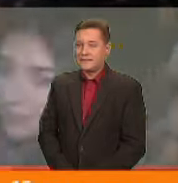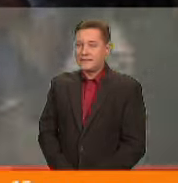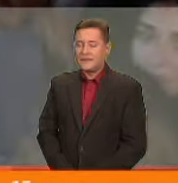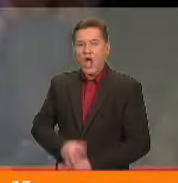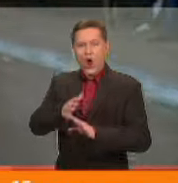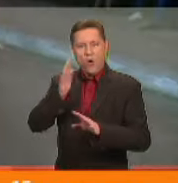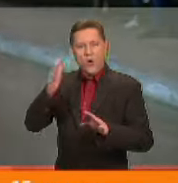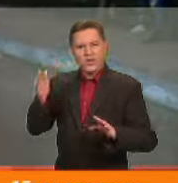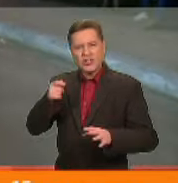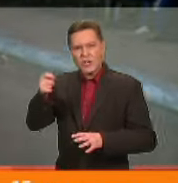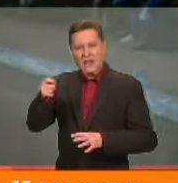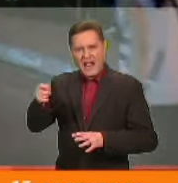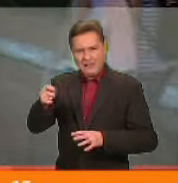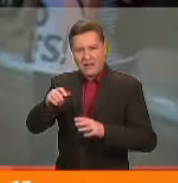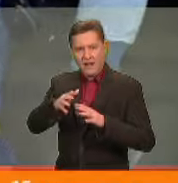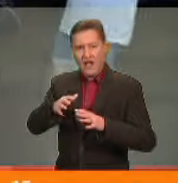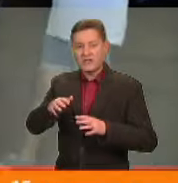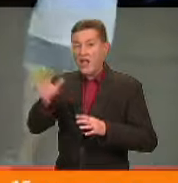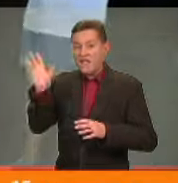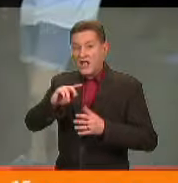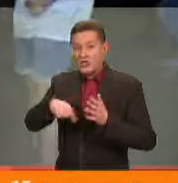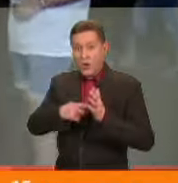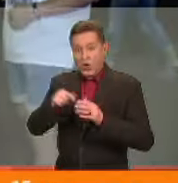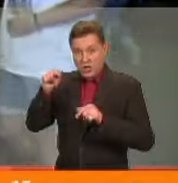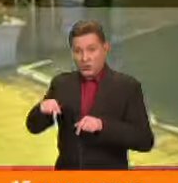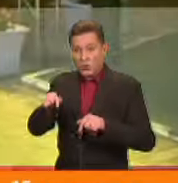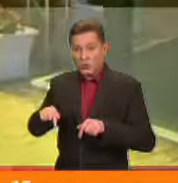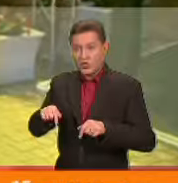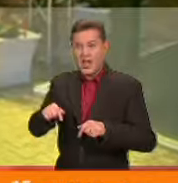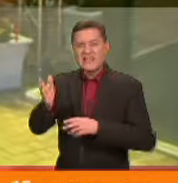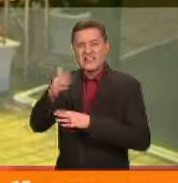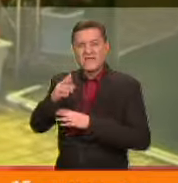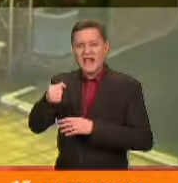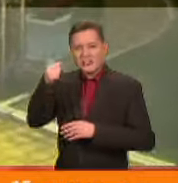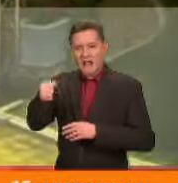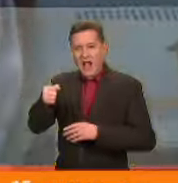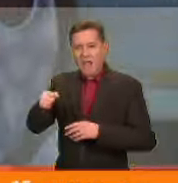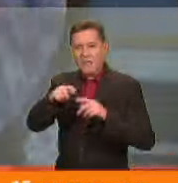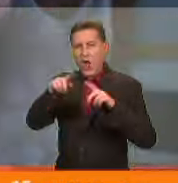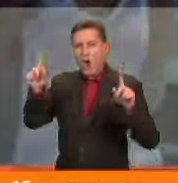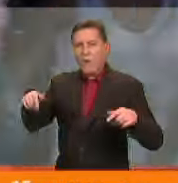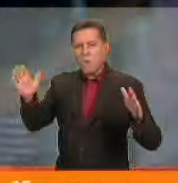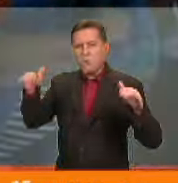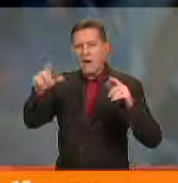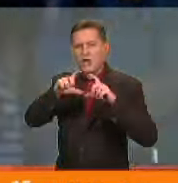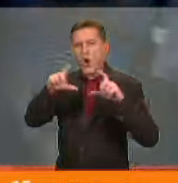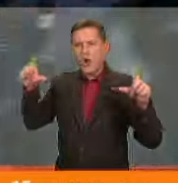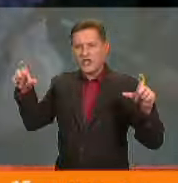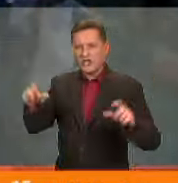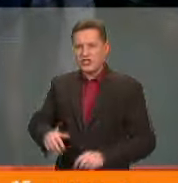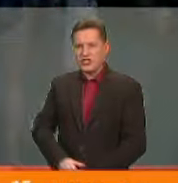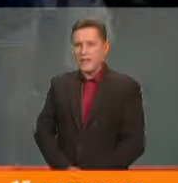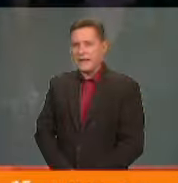Многожильные очереди у билетных касс. Похоже, весь город сегодня тут. В вышиванках, с флажками, полотнищами. Слава Украине!